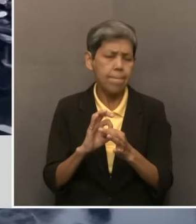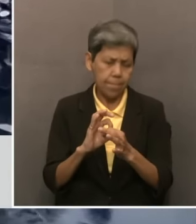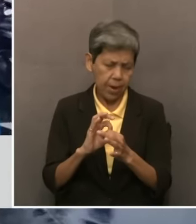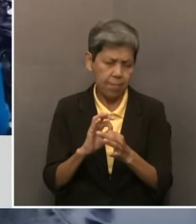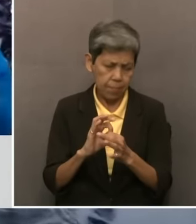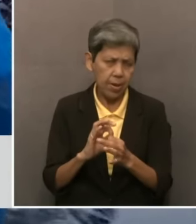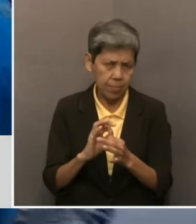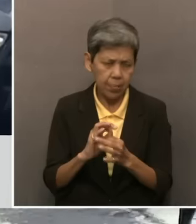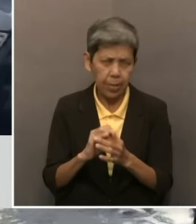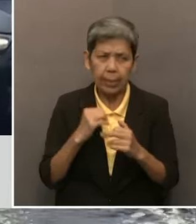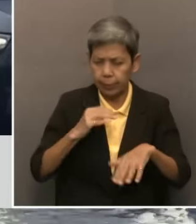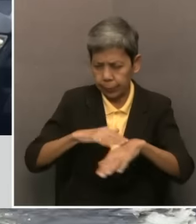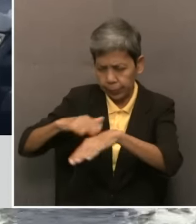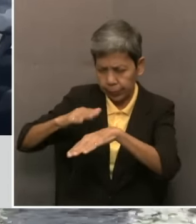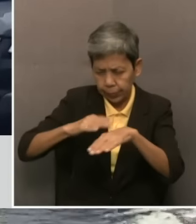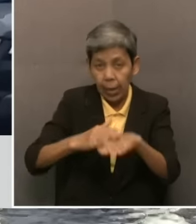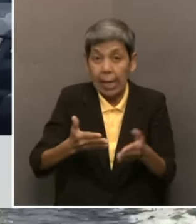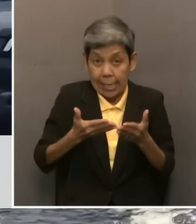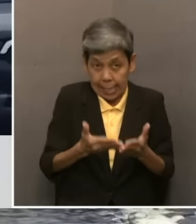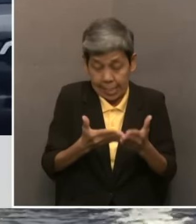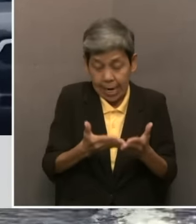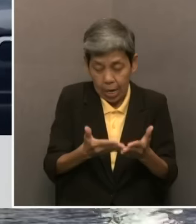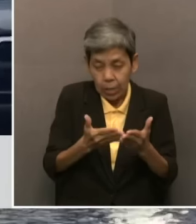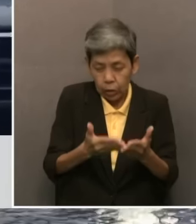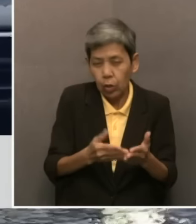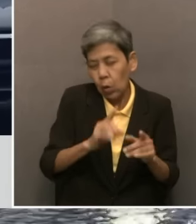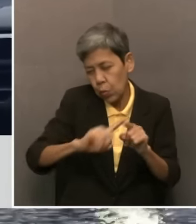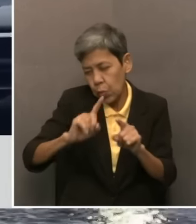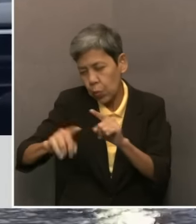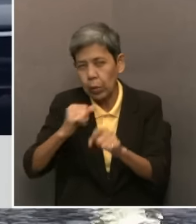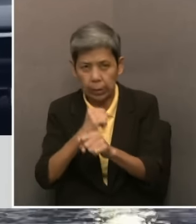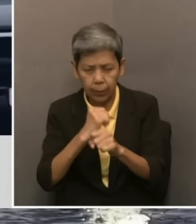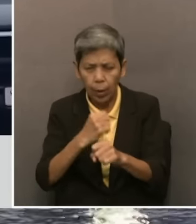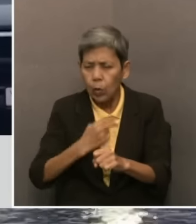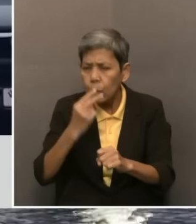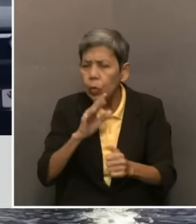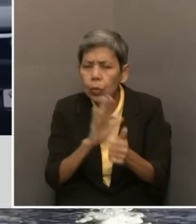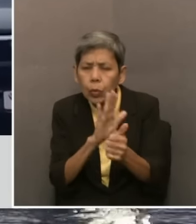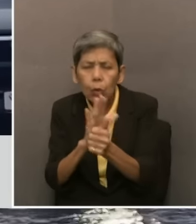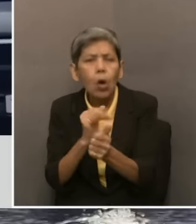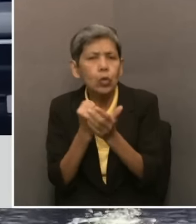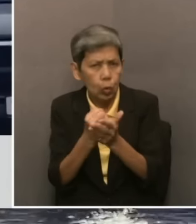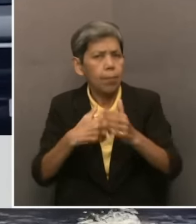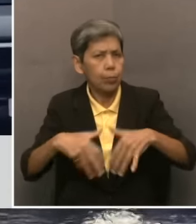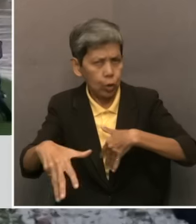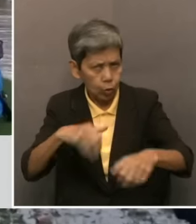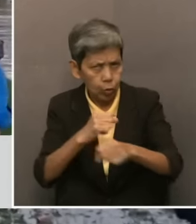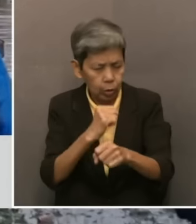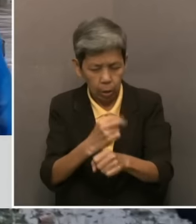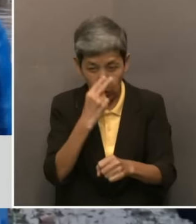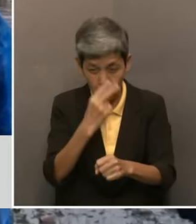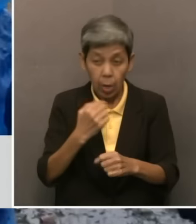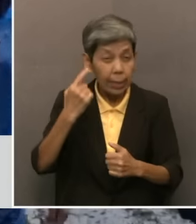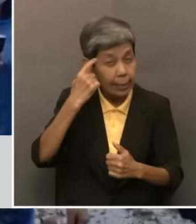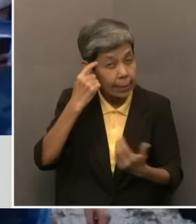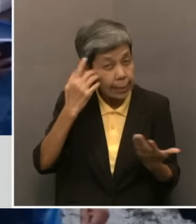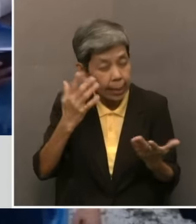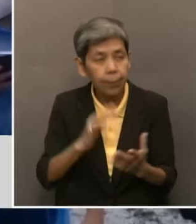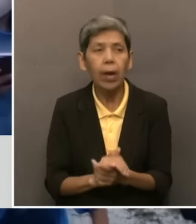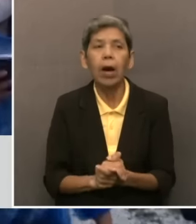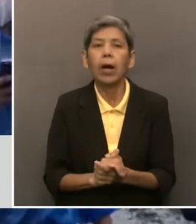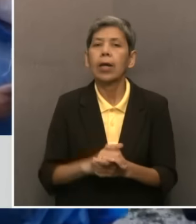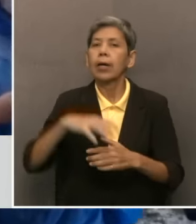ล่าสุดมีการสั่งการให้เรือประจำที่และทุกหน่วยยังคงดูแลเตรียมรับมืออีกรอบจนกว่าจะมั่นใจขณะ